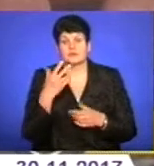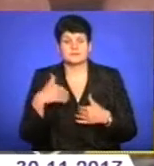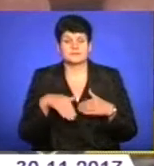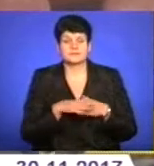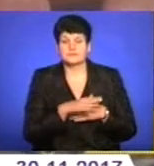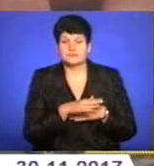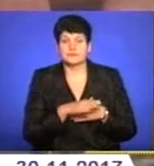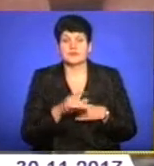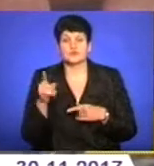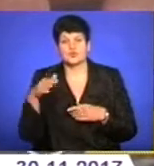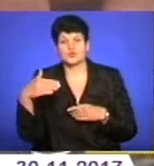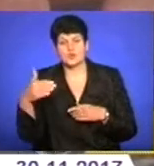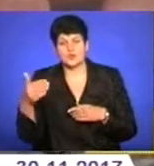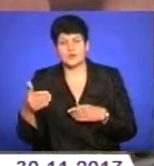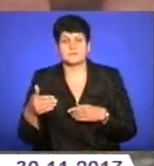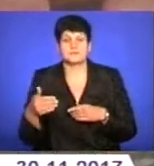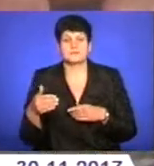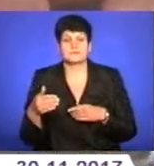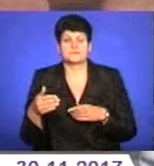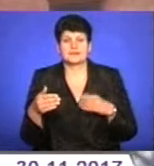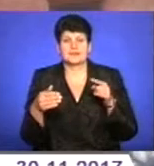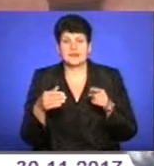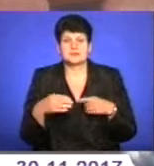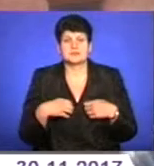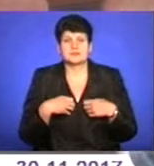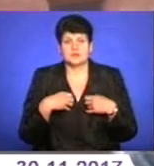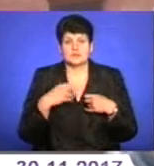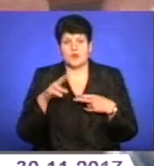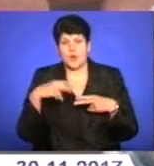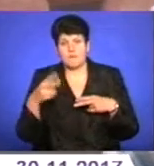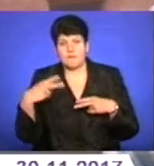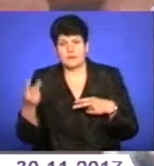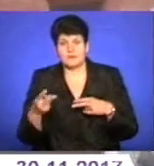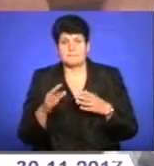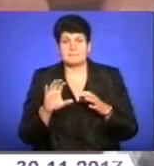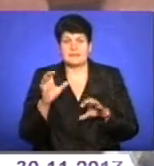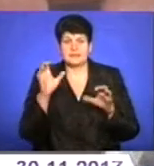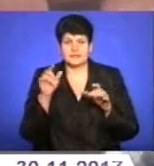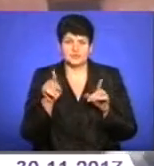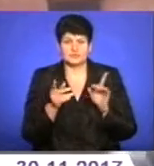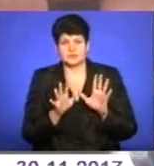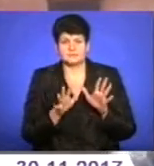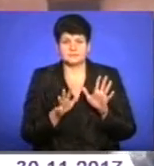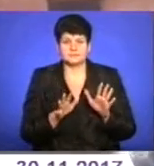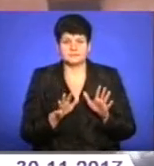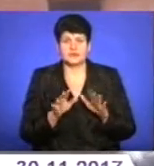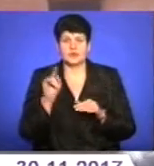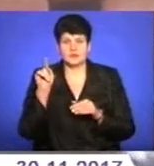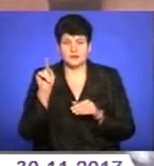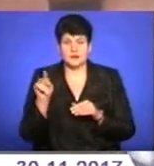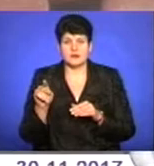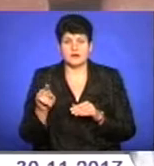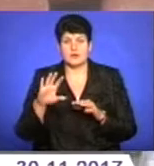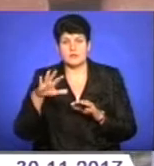сторони, там тої сторони, там страшне, як вублетіла плитка. Ту ще так мені болі. Но там